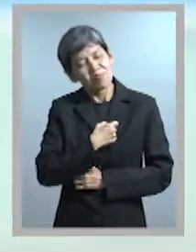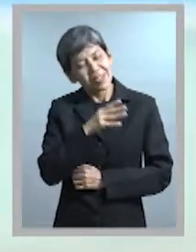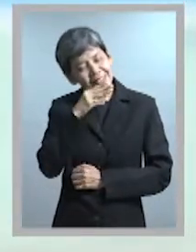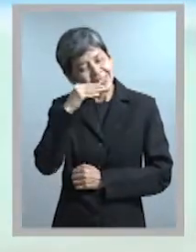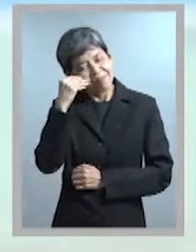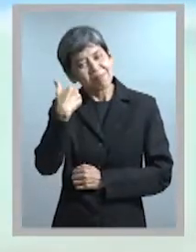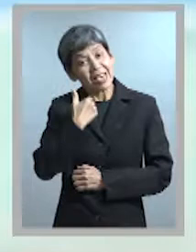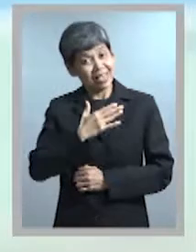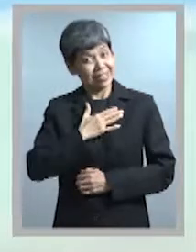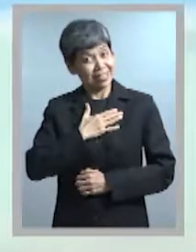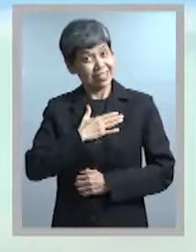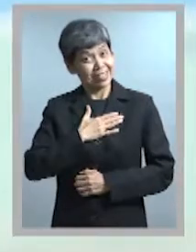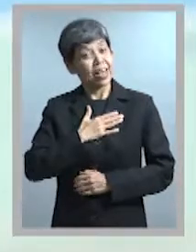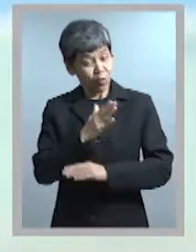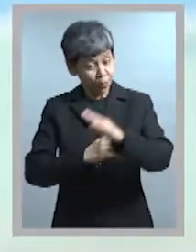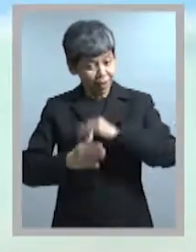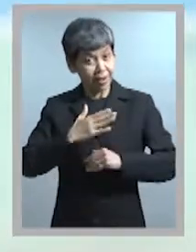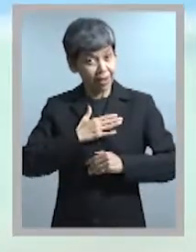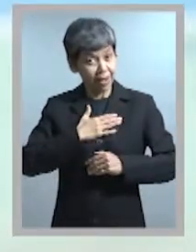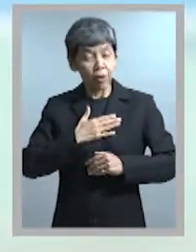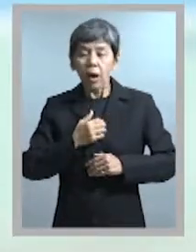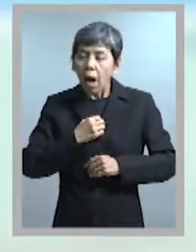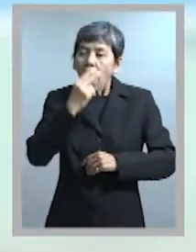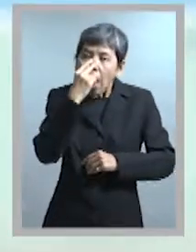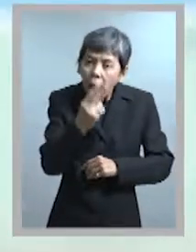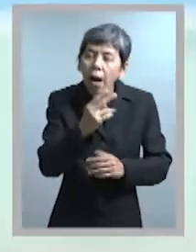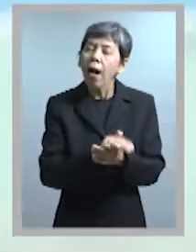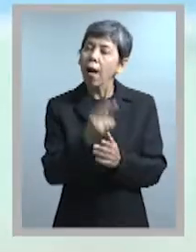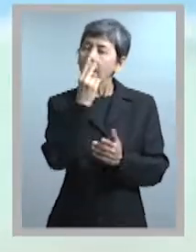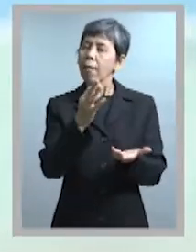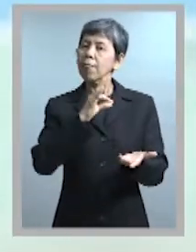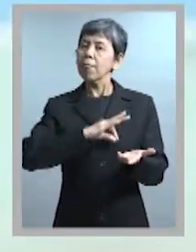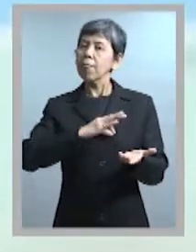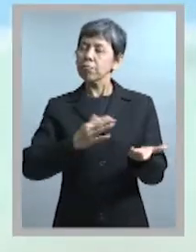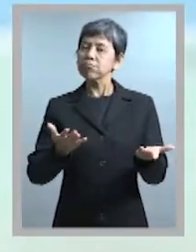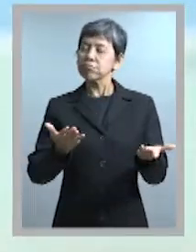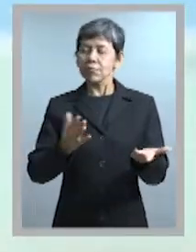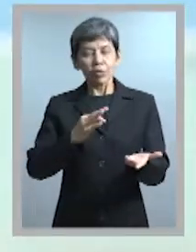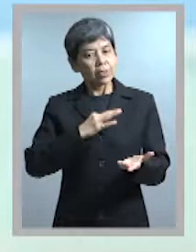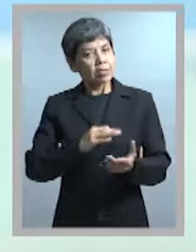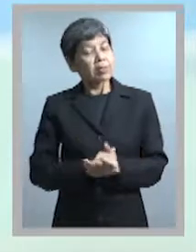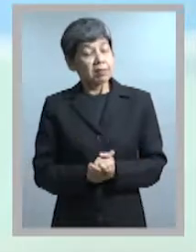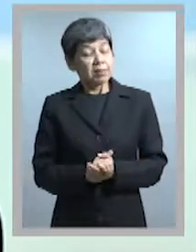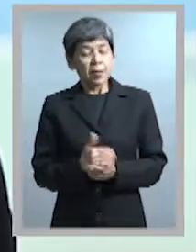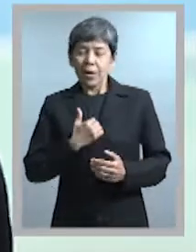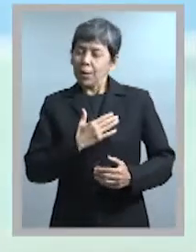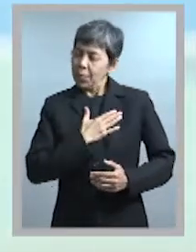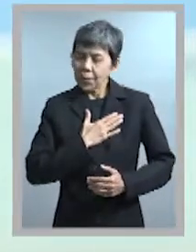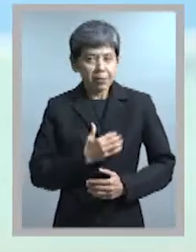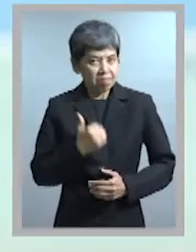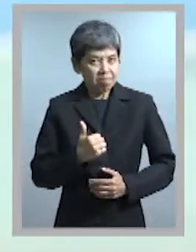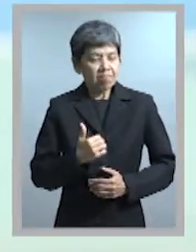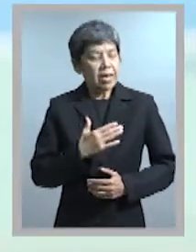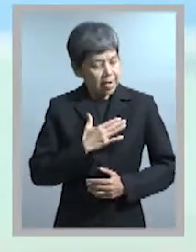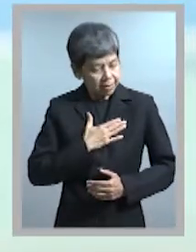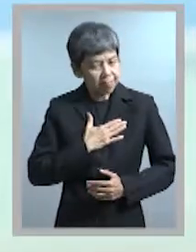ายังแฮปปี้เลยแล้วตัวผมเองเนี่ยที่เป็นคนพิการเนี่ยพอเราได้มาเห็นอะไรอย่างเงี้ยมันทำให้รู้สึกว่ามันมีกำลัง